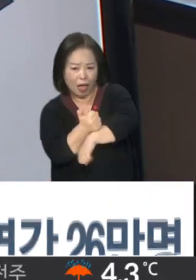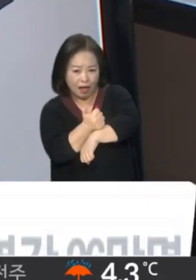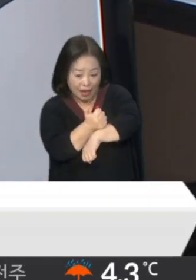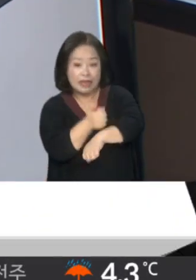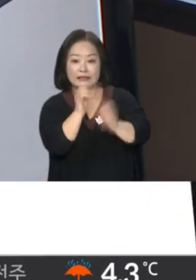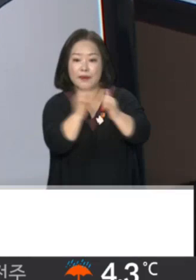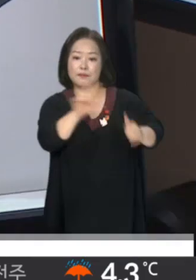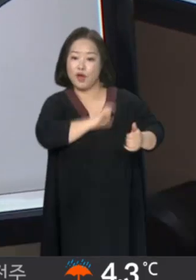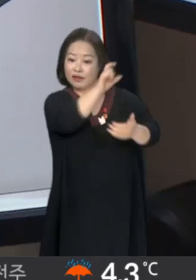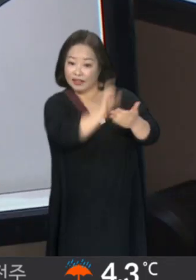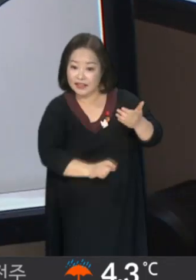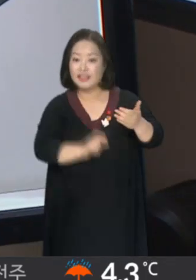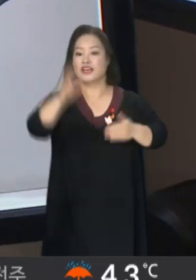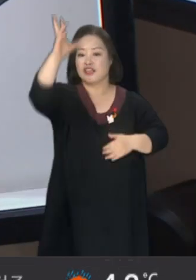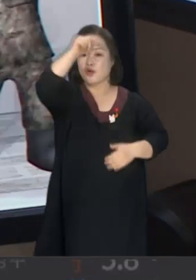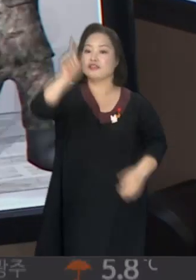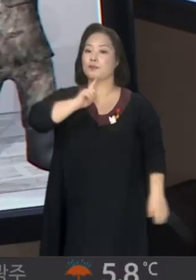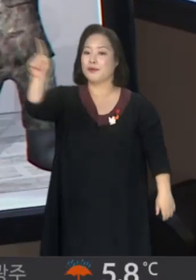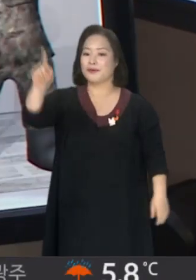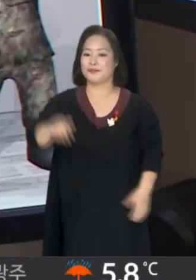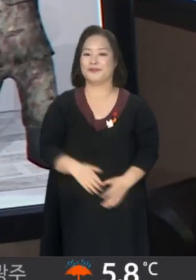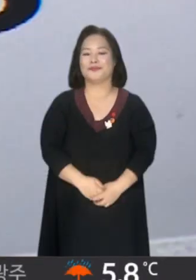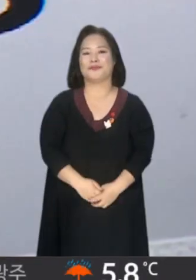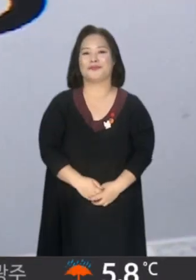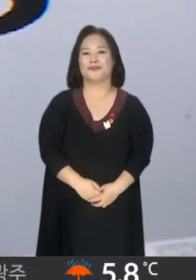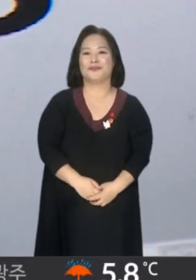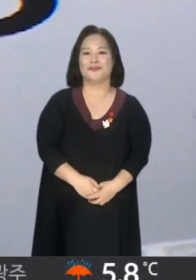명단은 경찰청에 통보합니다